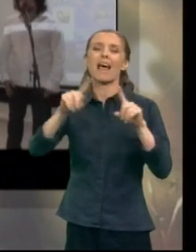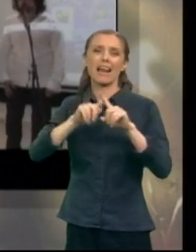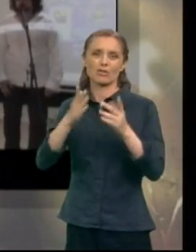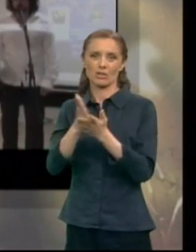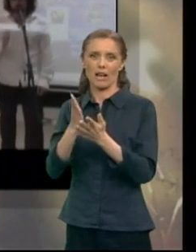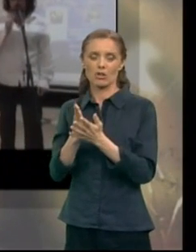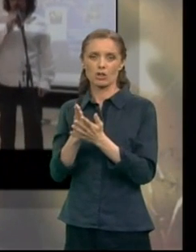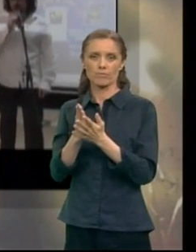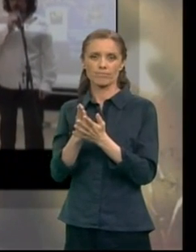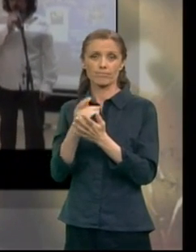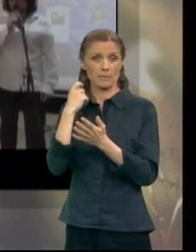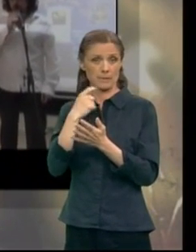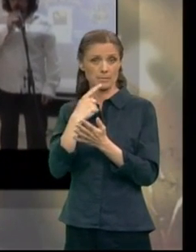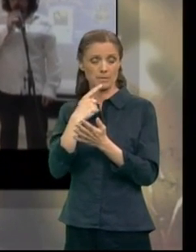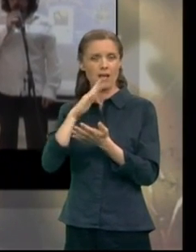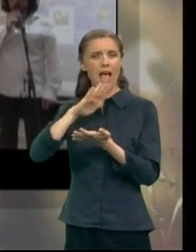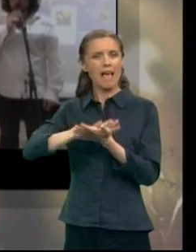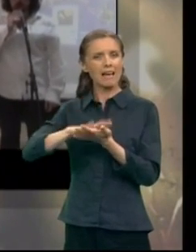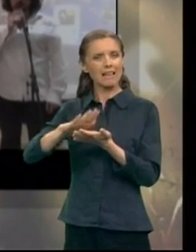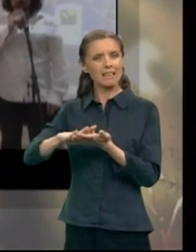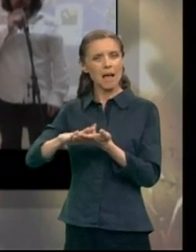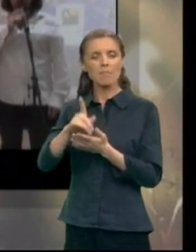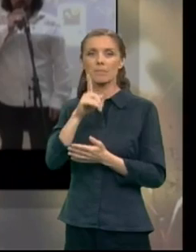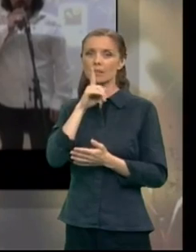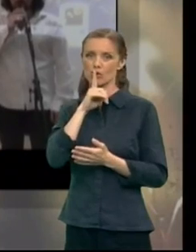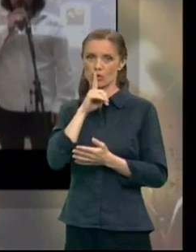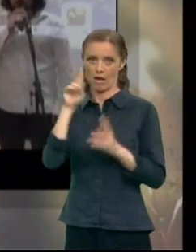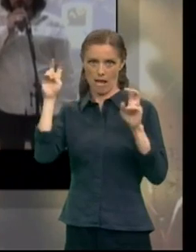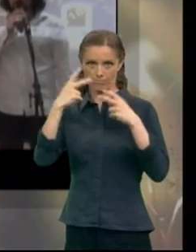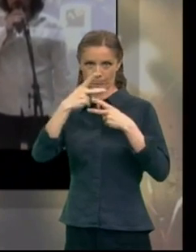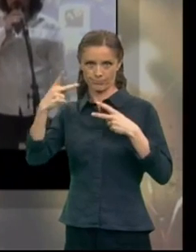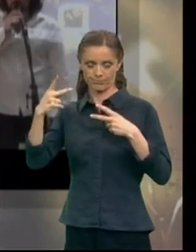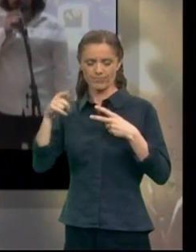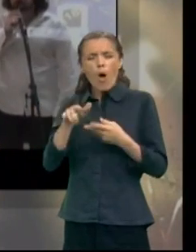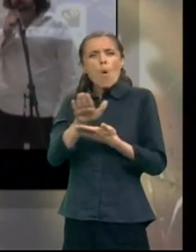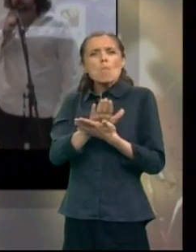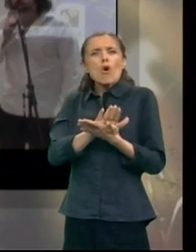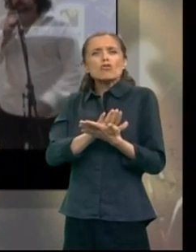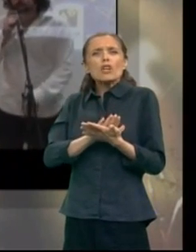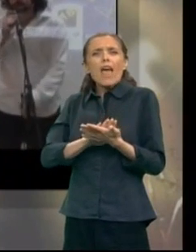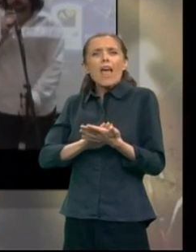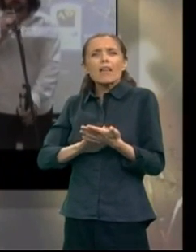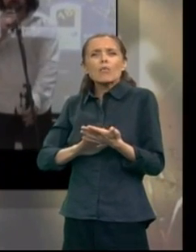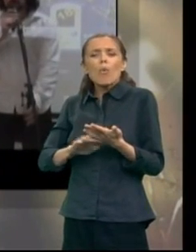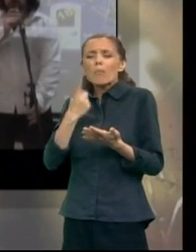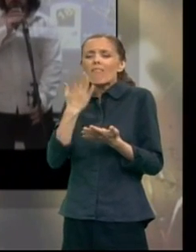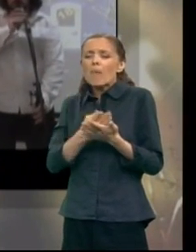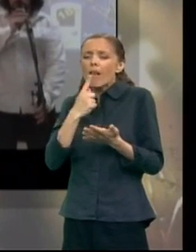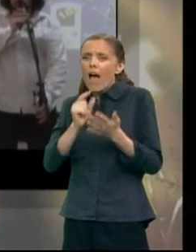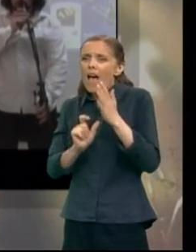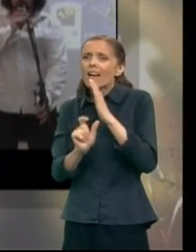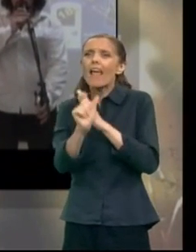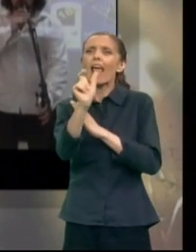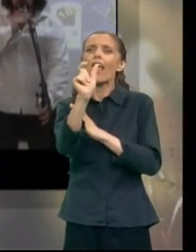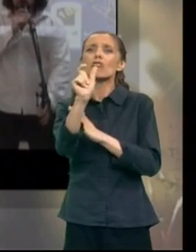Ritam tišine. U početku beše reč. Ne za sve. Ja je